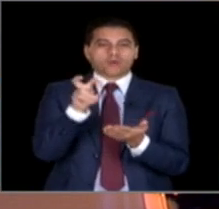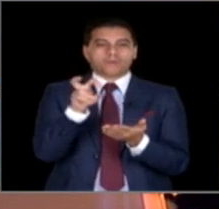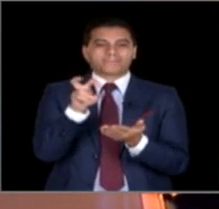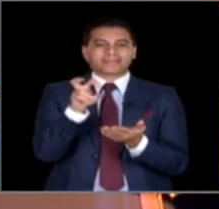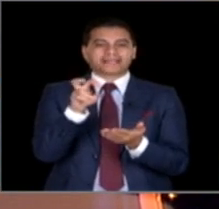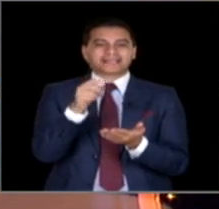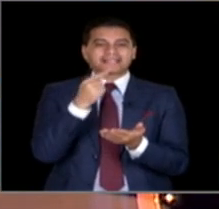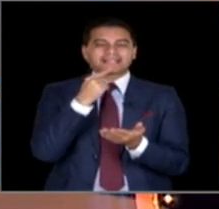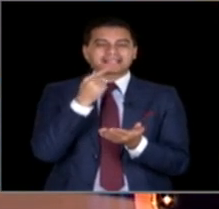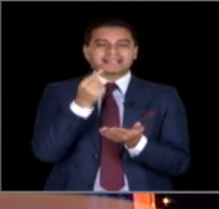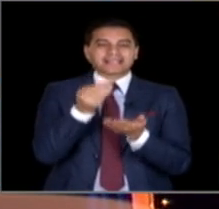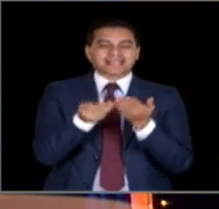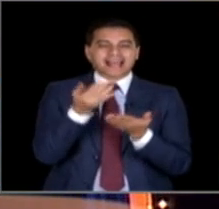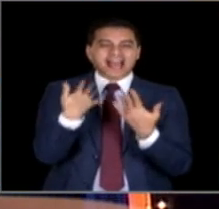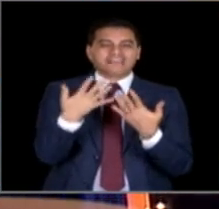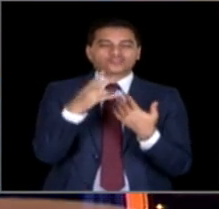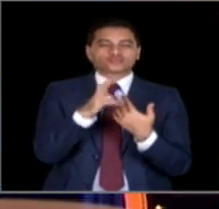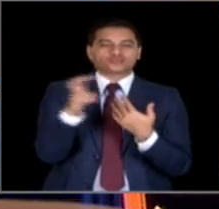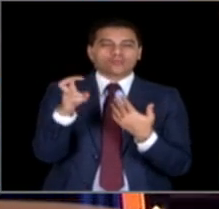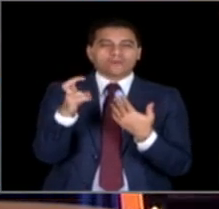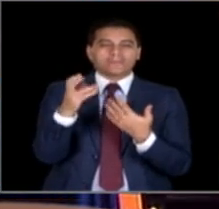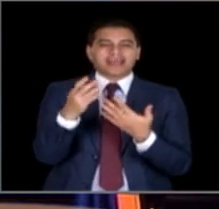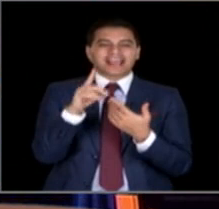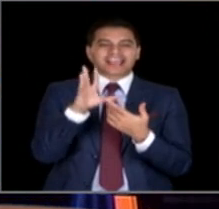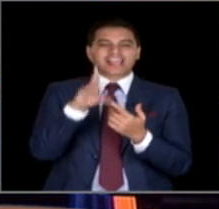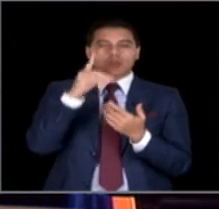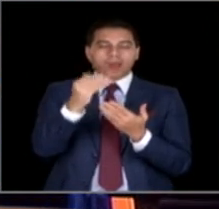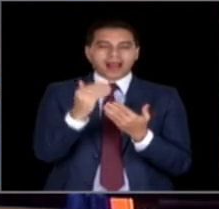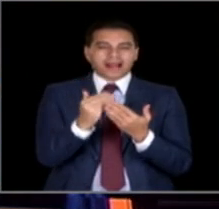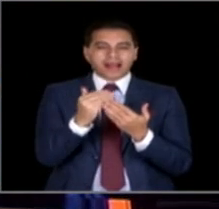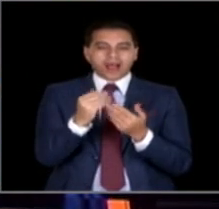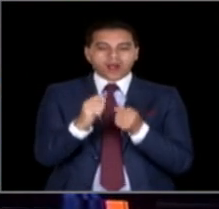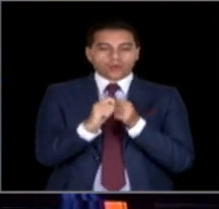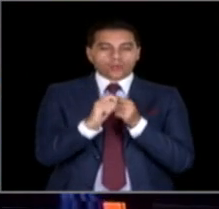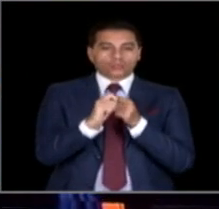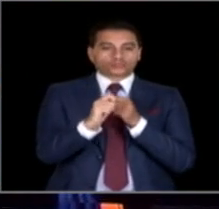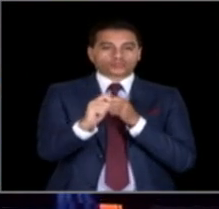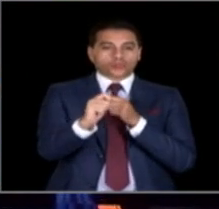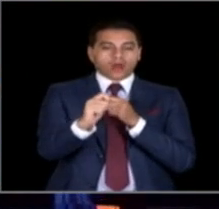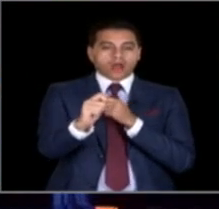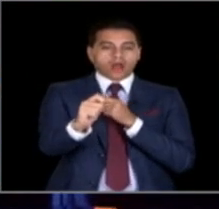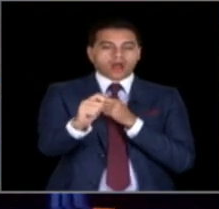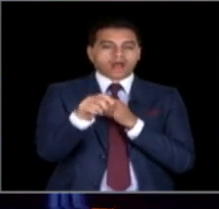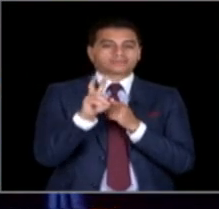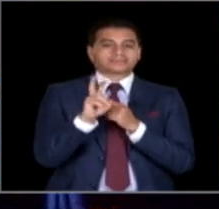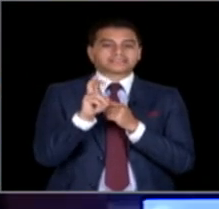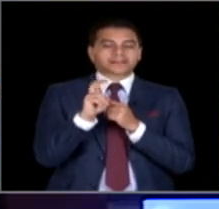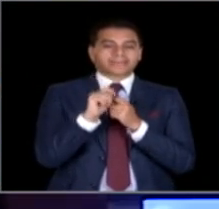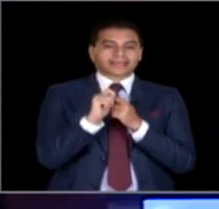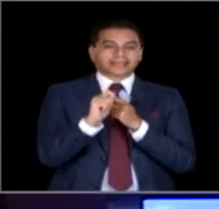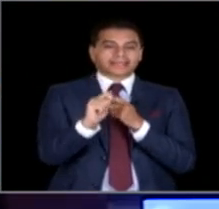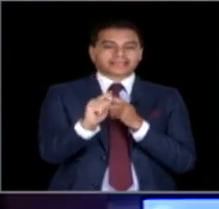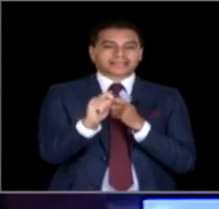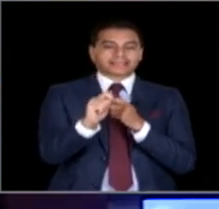وطولها بيصل ل70 سنتيمتر. ثانية، السؤال ده أنا في رأيي